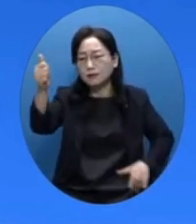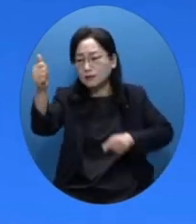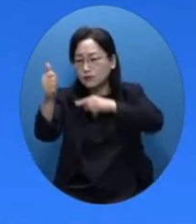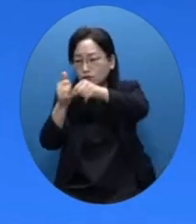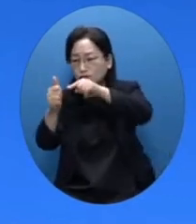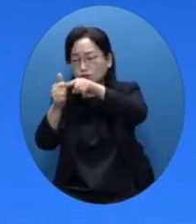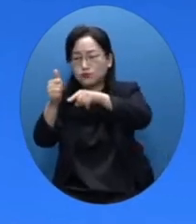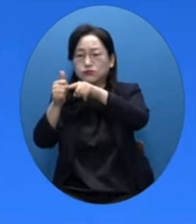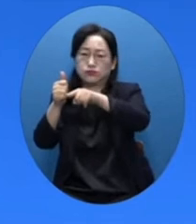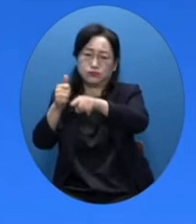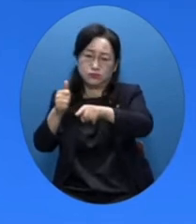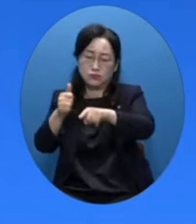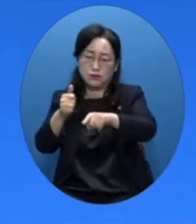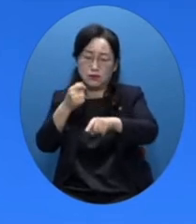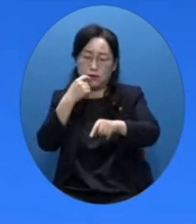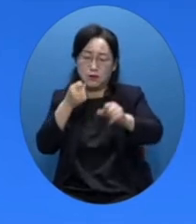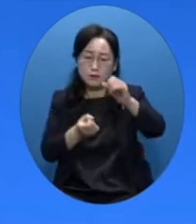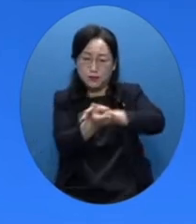군세를 풀어서